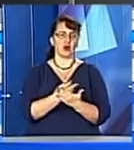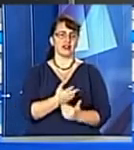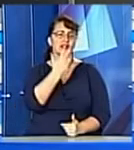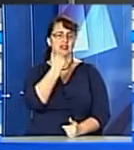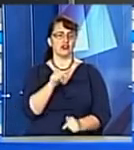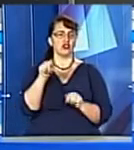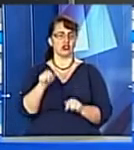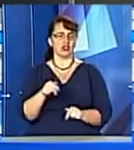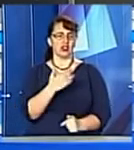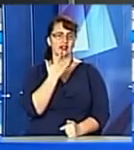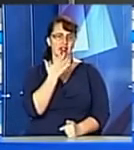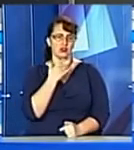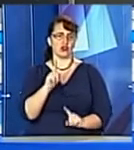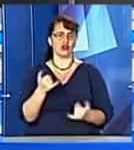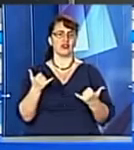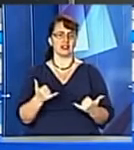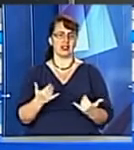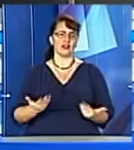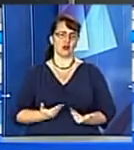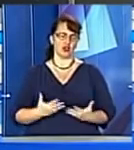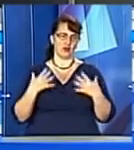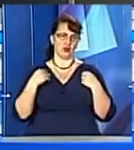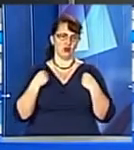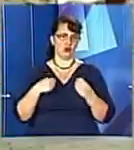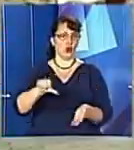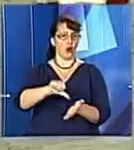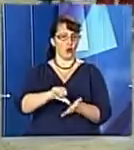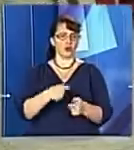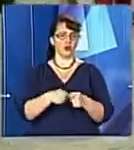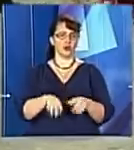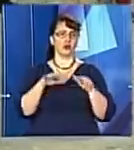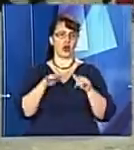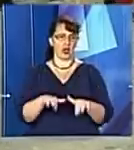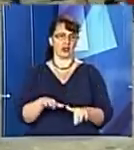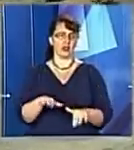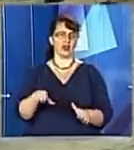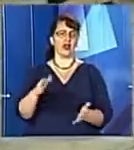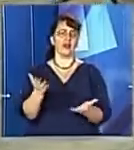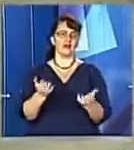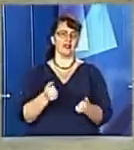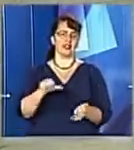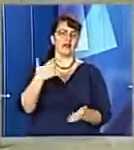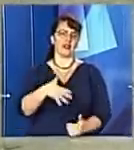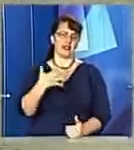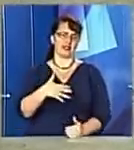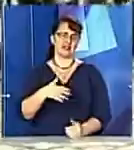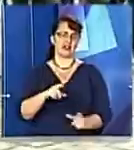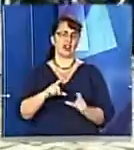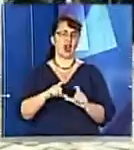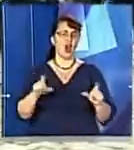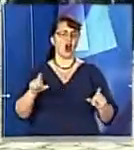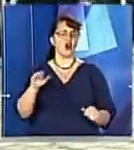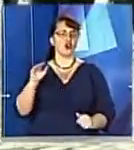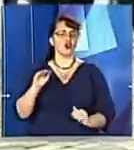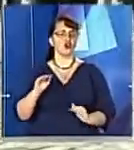звичаї тих національностей, що зараз проживають у Львові. Участь у флешмобі взяло 50 львівських школярів. Майже ніхто з них